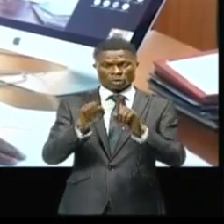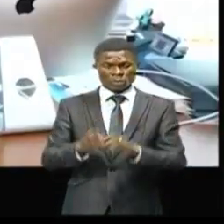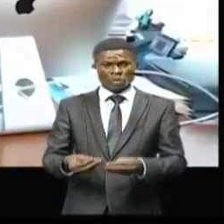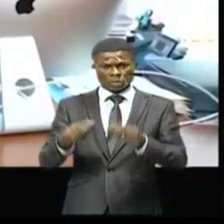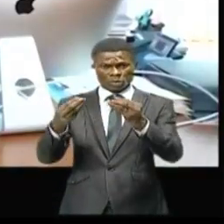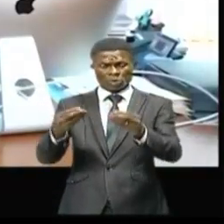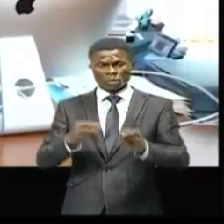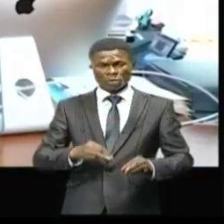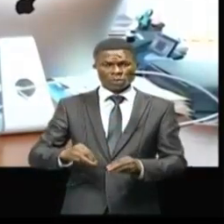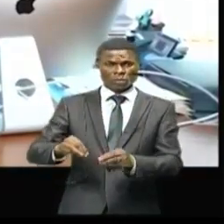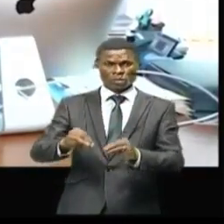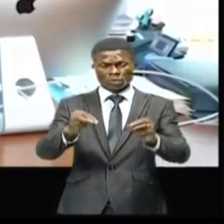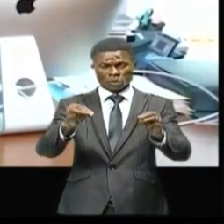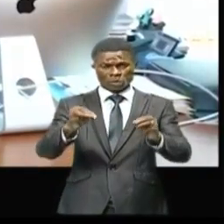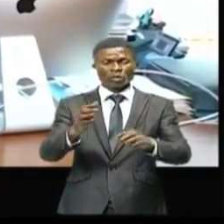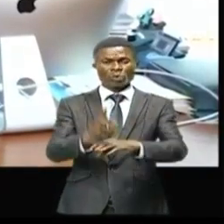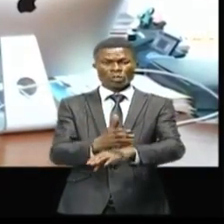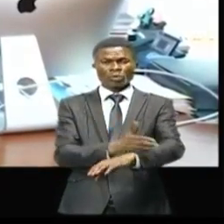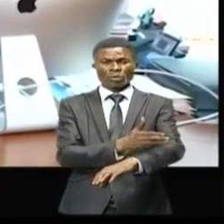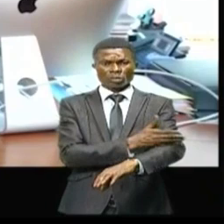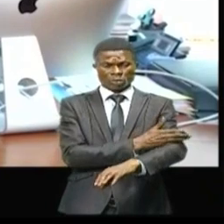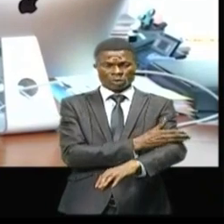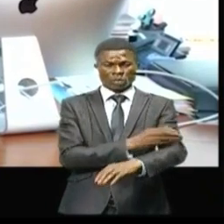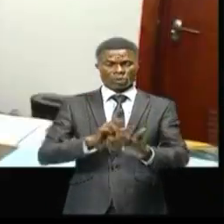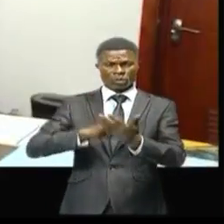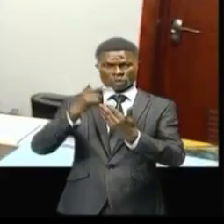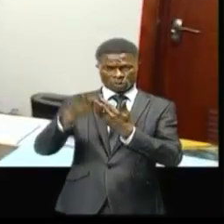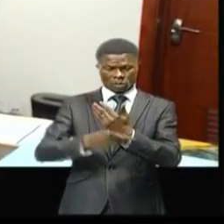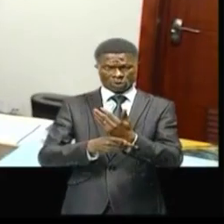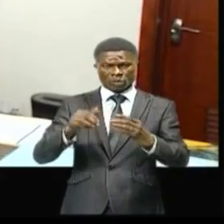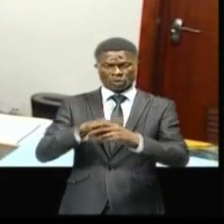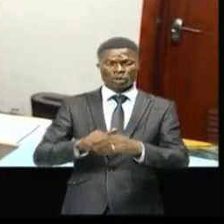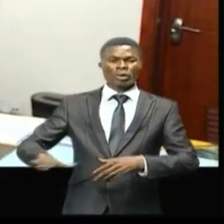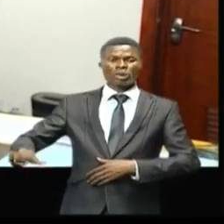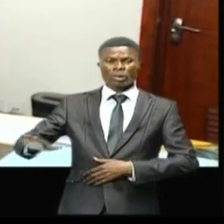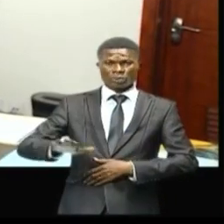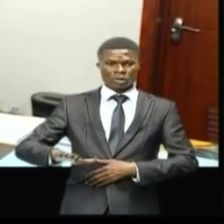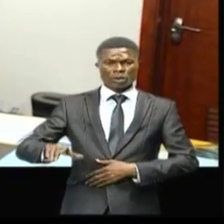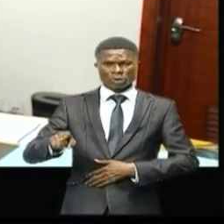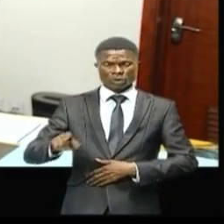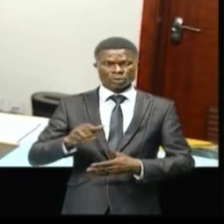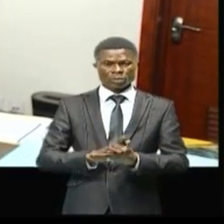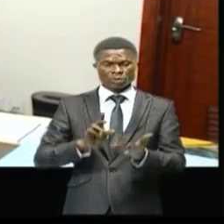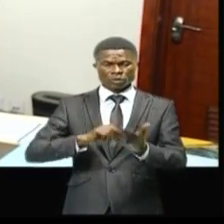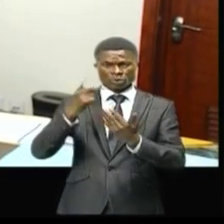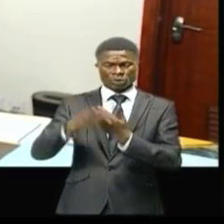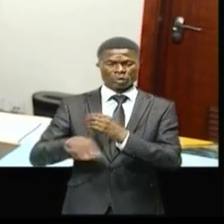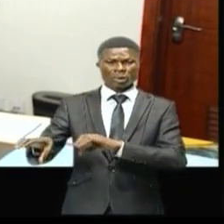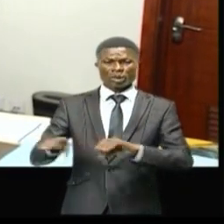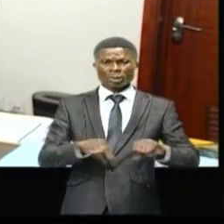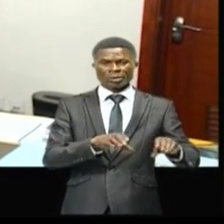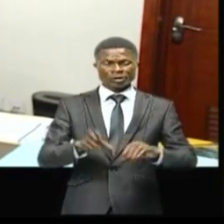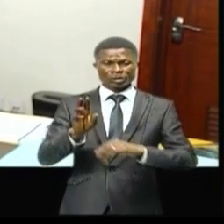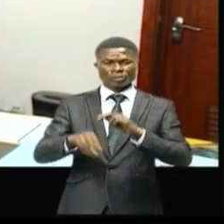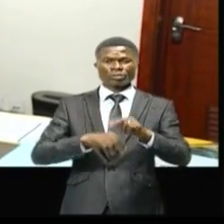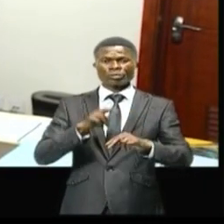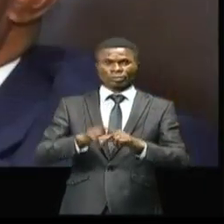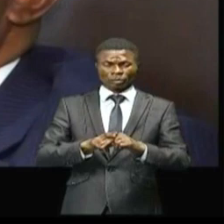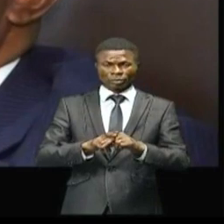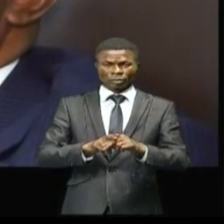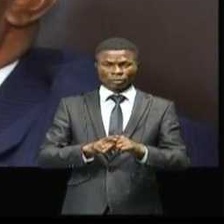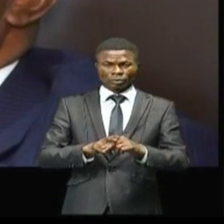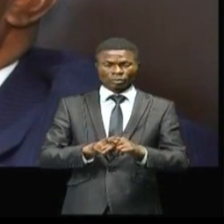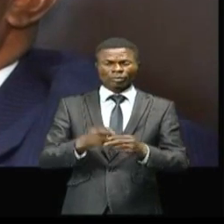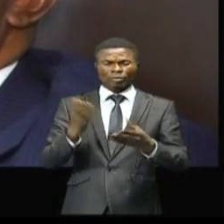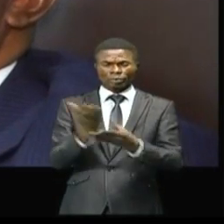des mécanismes pour faire avancer cet agenda au niveau national les plans d'action nationale et donc